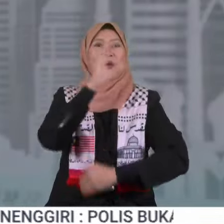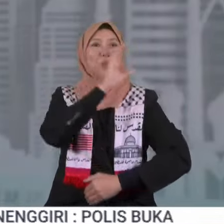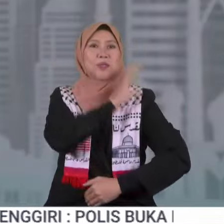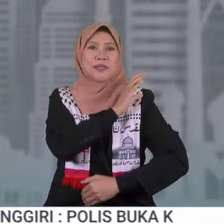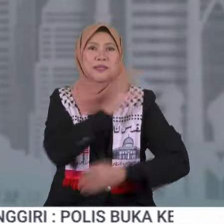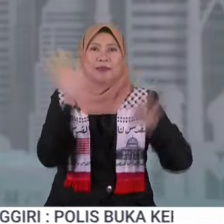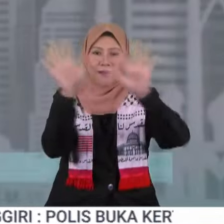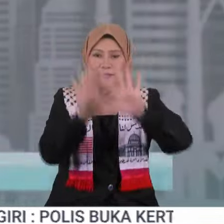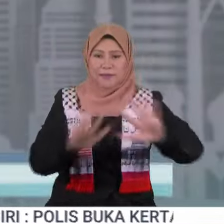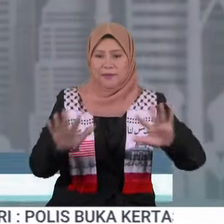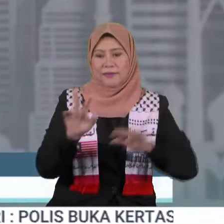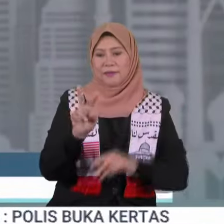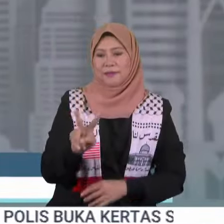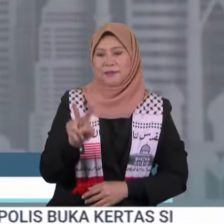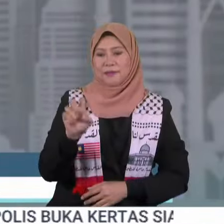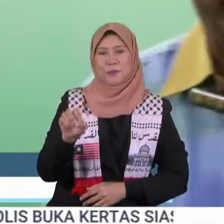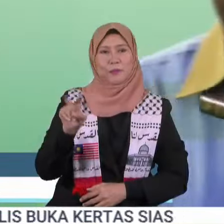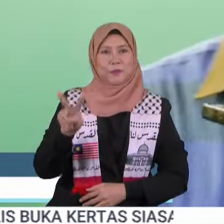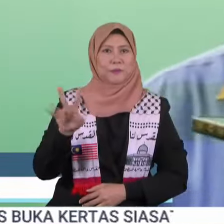Malaysia 2025.